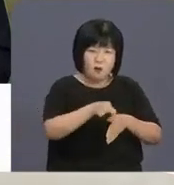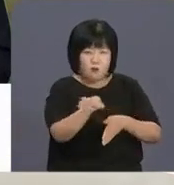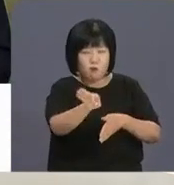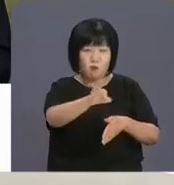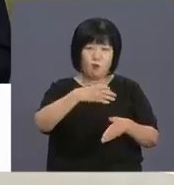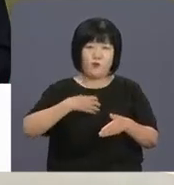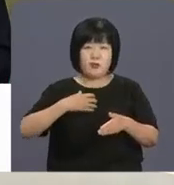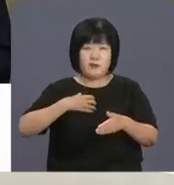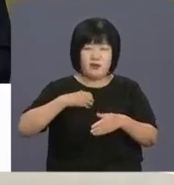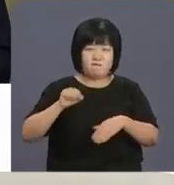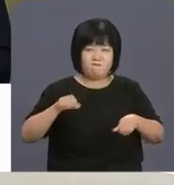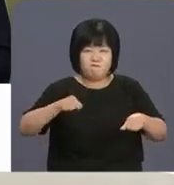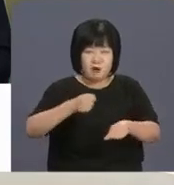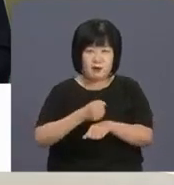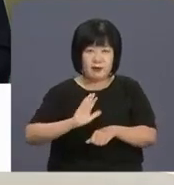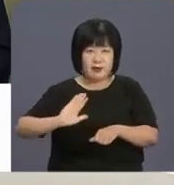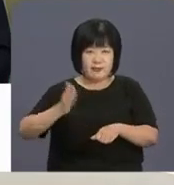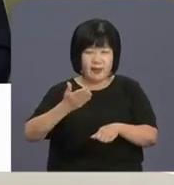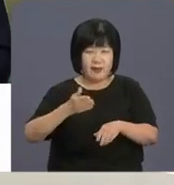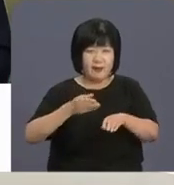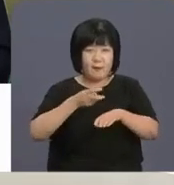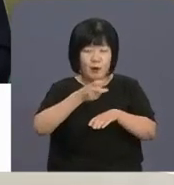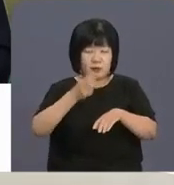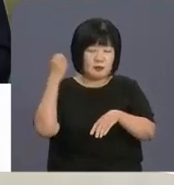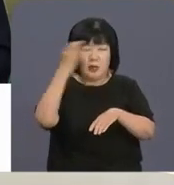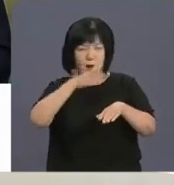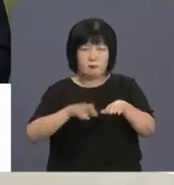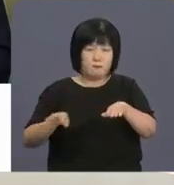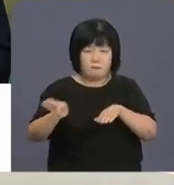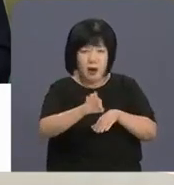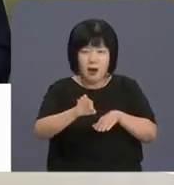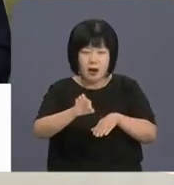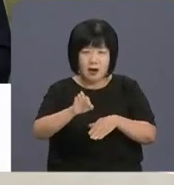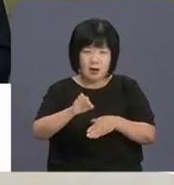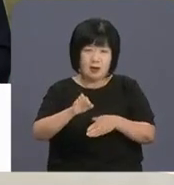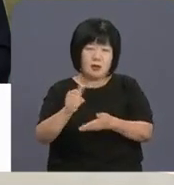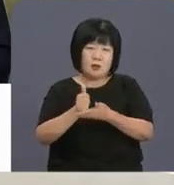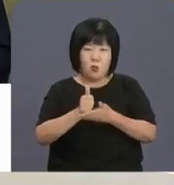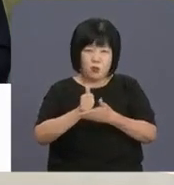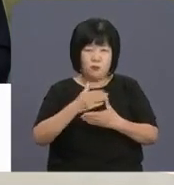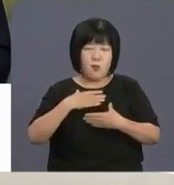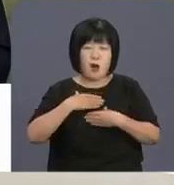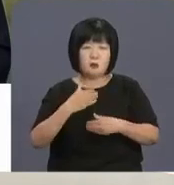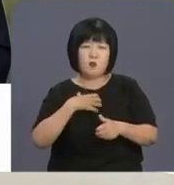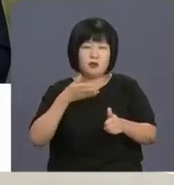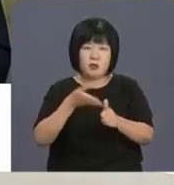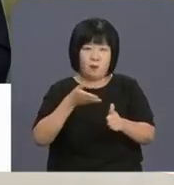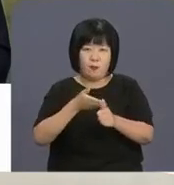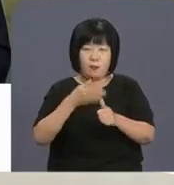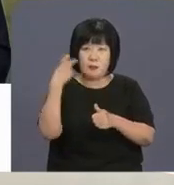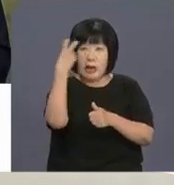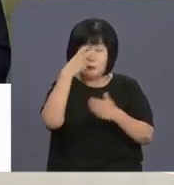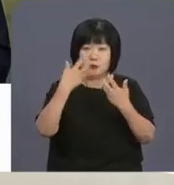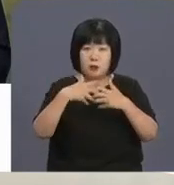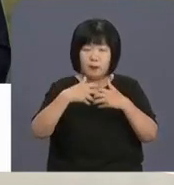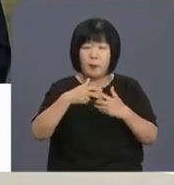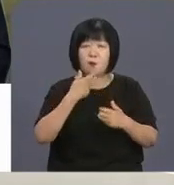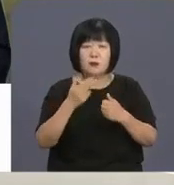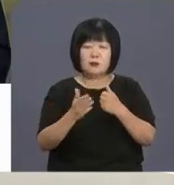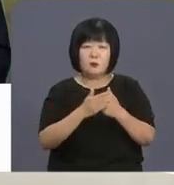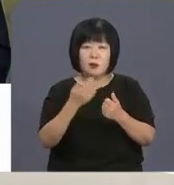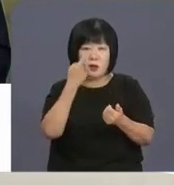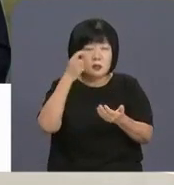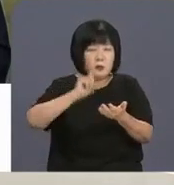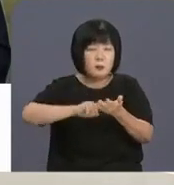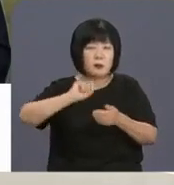위험하게 질주하고 있습니다. 달리는 버스 앞으로 갑자기 끼어들어 승객들 안전을 위협하는데요. 단속 장비가 없어 적발하기도 쉽지